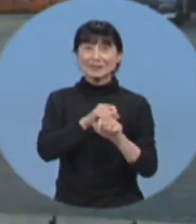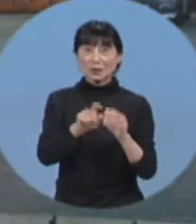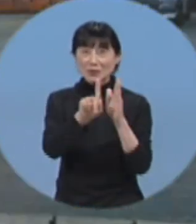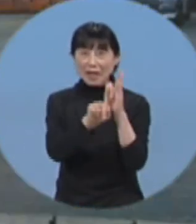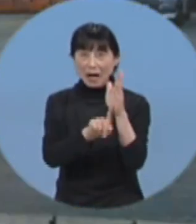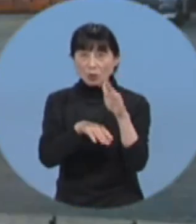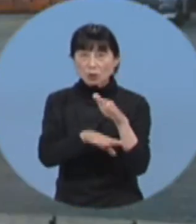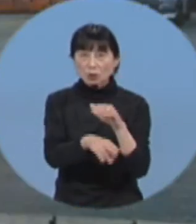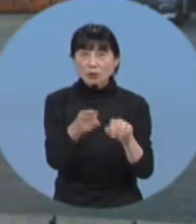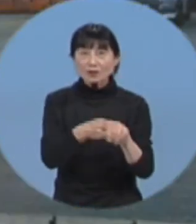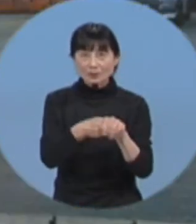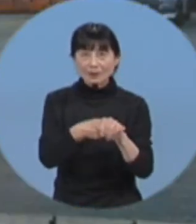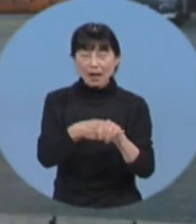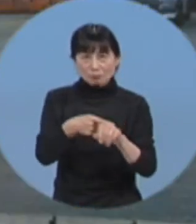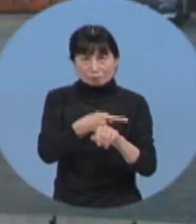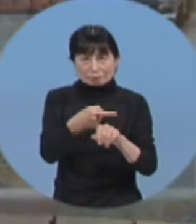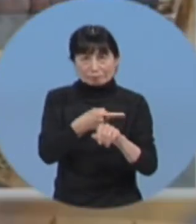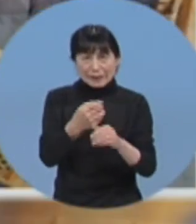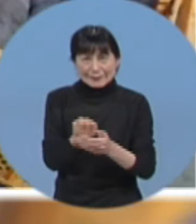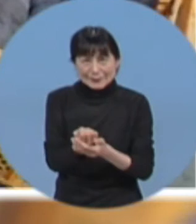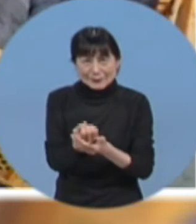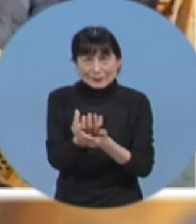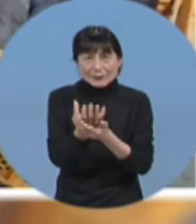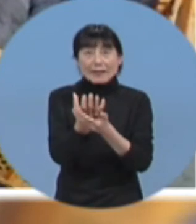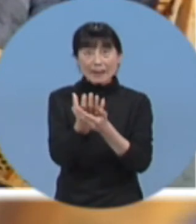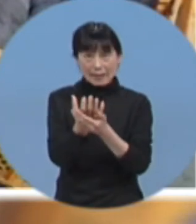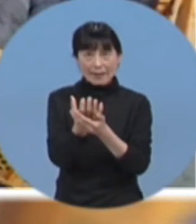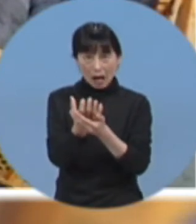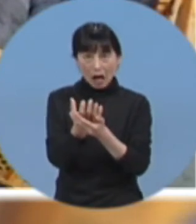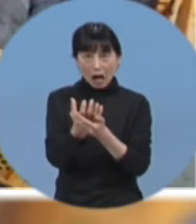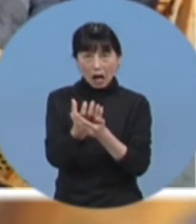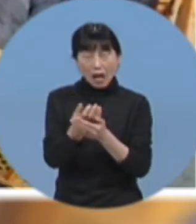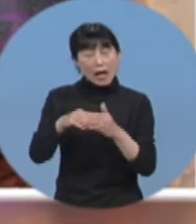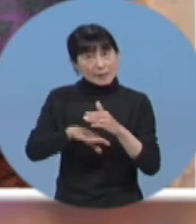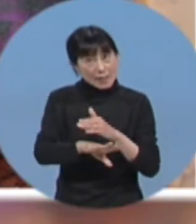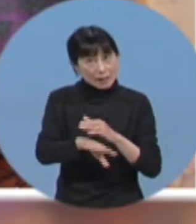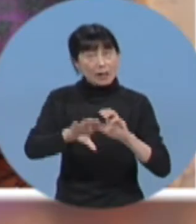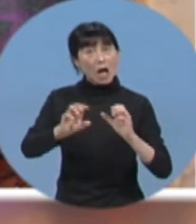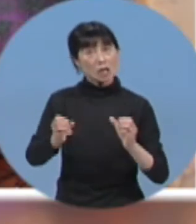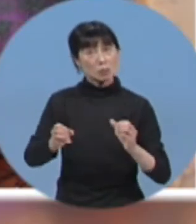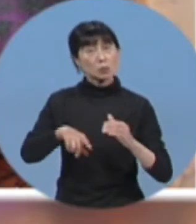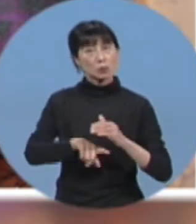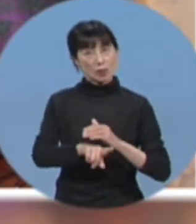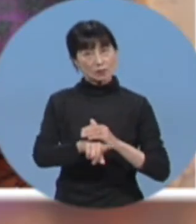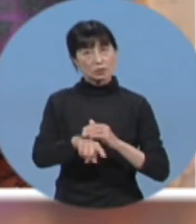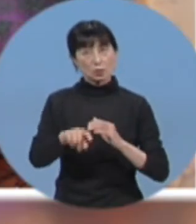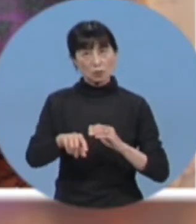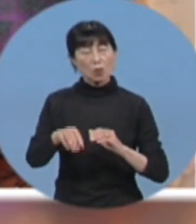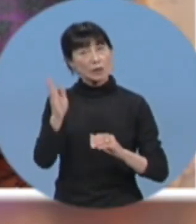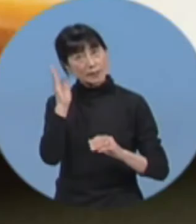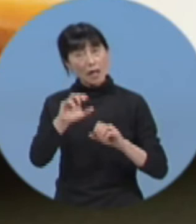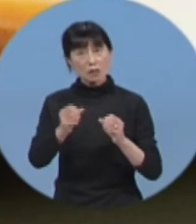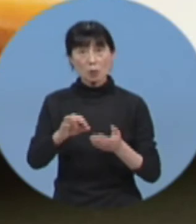蔵技術で手間暇をかけてじっくり熟成させた、いわゆる寝かせた芋のことなんですよね。そのネタ芋を